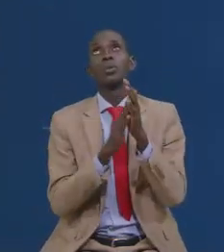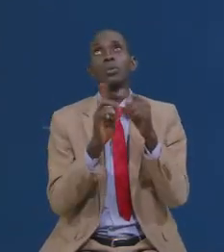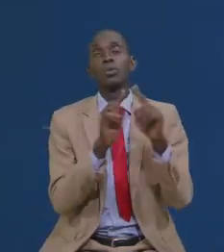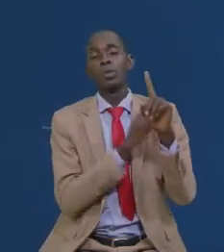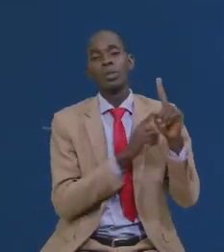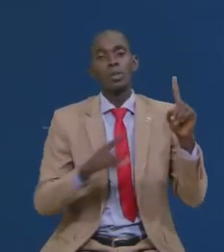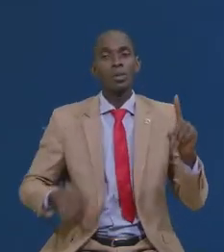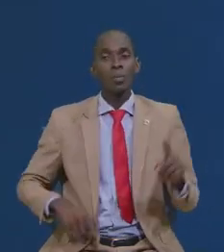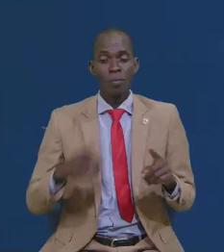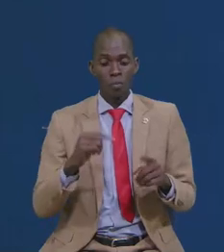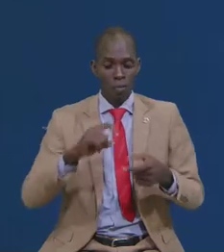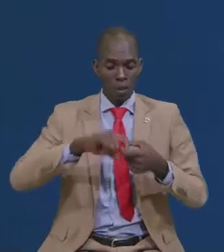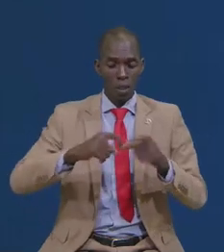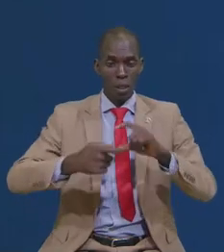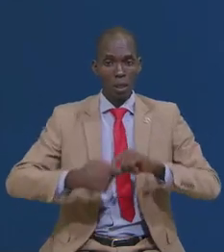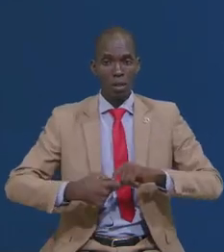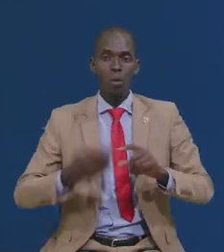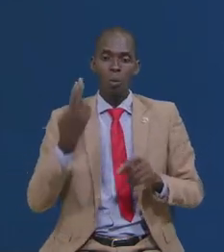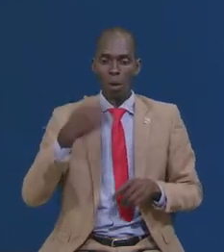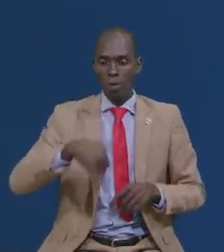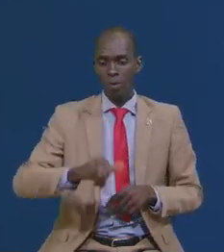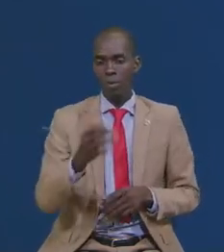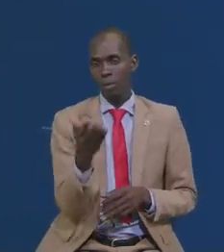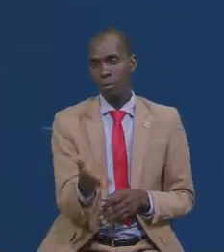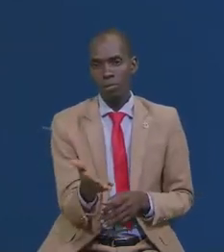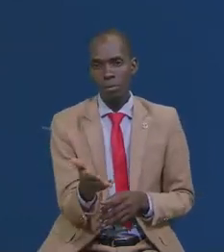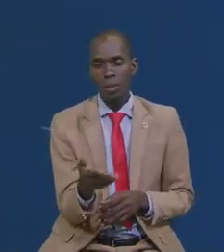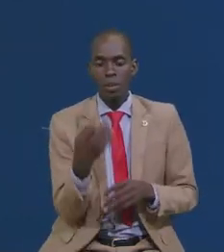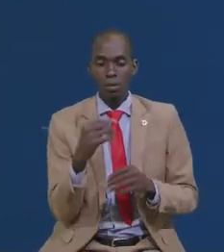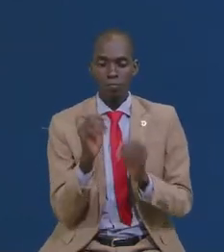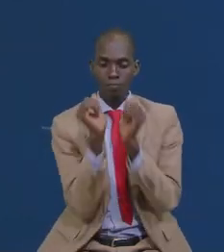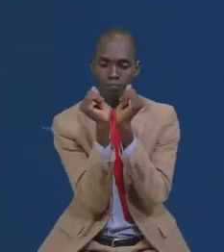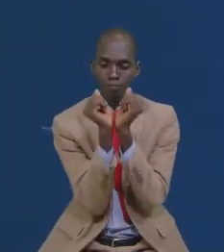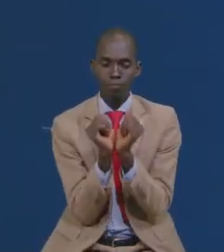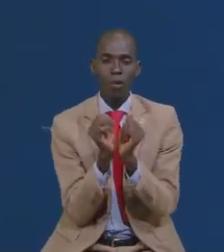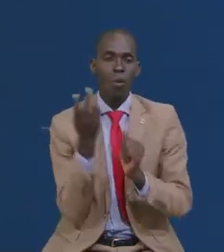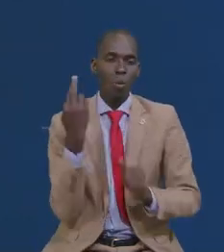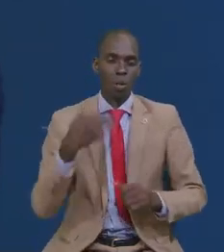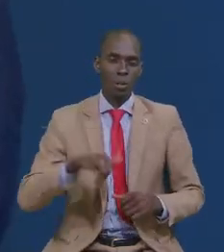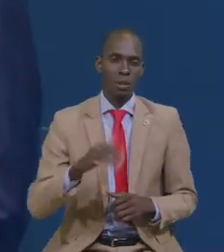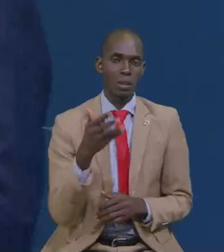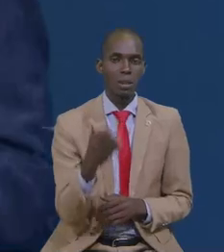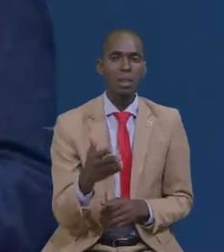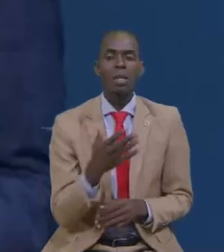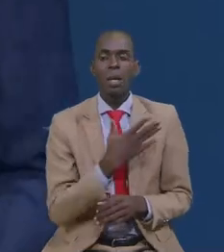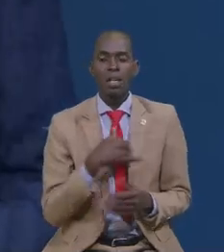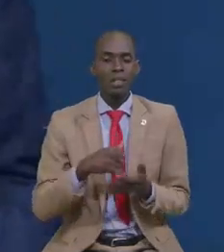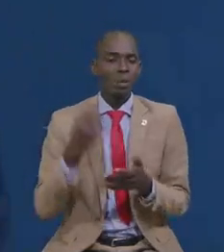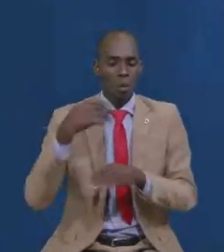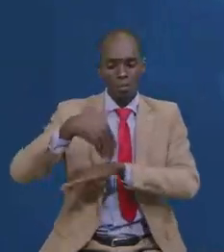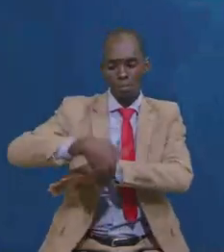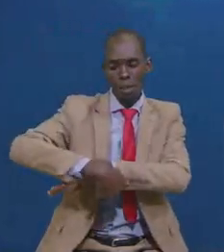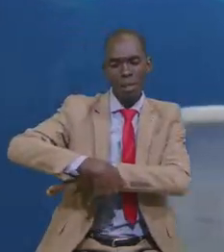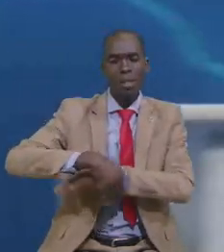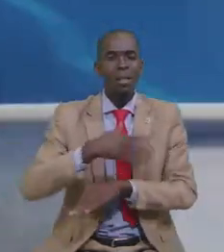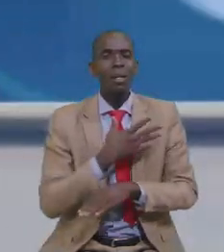chanté des louanges au Seigneur. Les chaînes étaient encore là, les liens étaient encore là, c'était